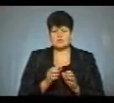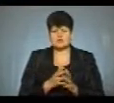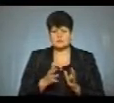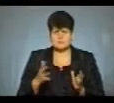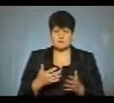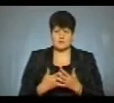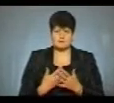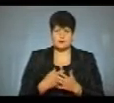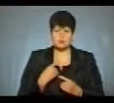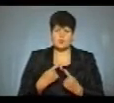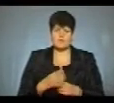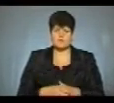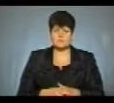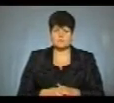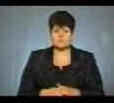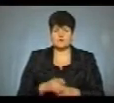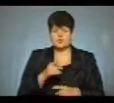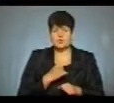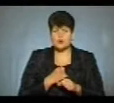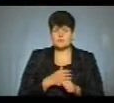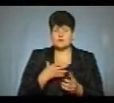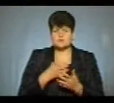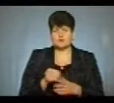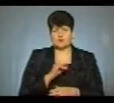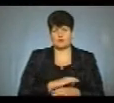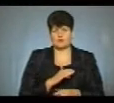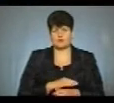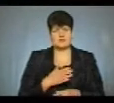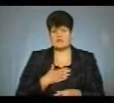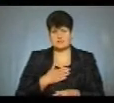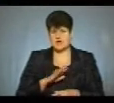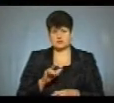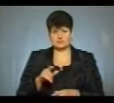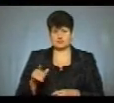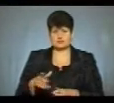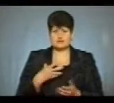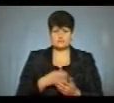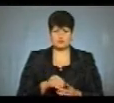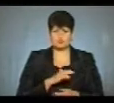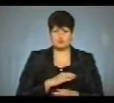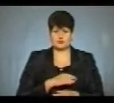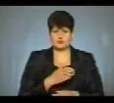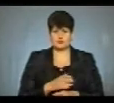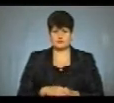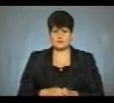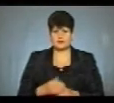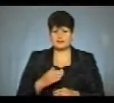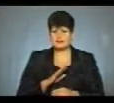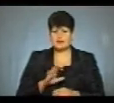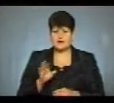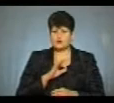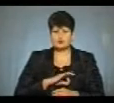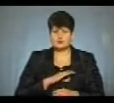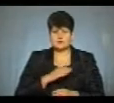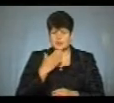так приблизно говорю. Та вони роблять свою пользу. Не в нашу, не в людську, а в свою пользу. Не користуємось, не